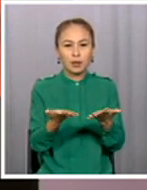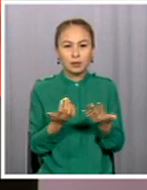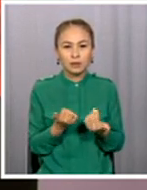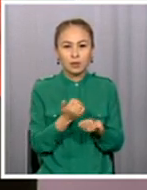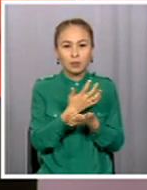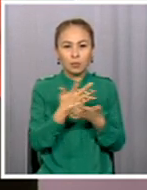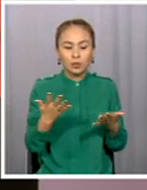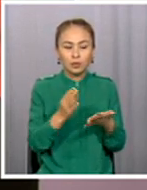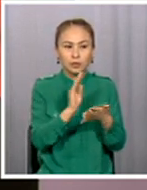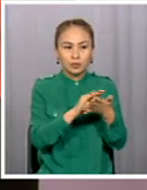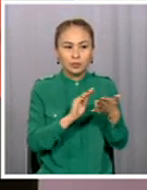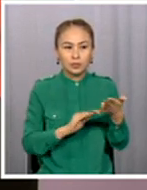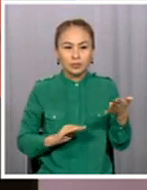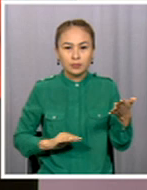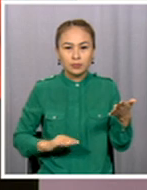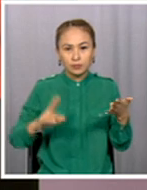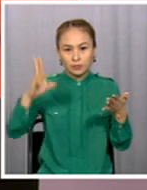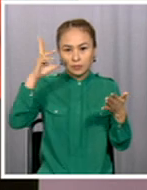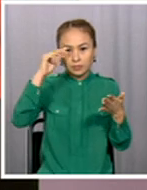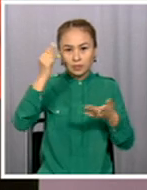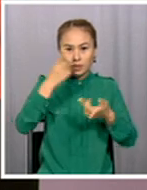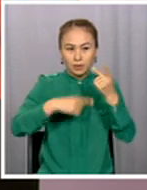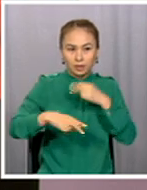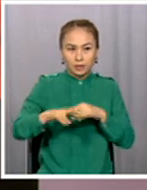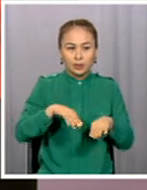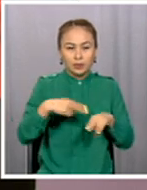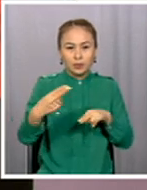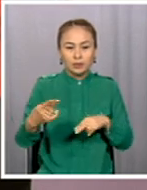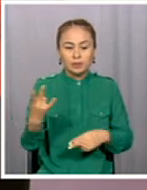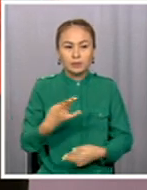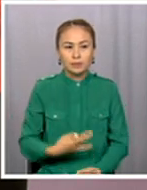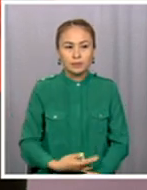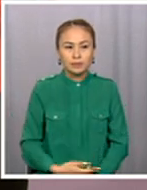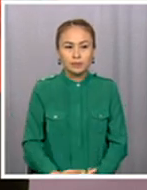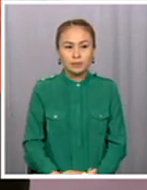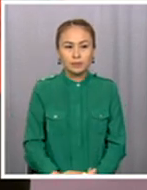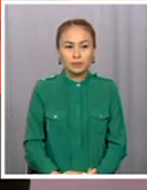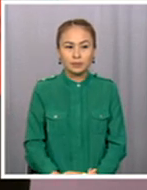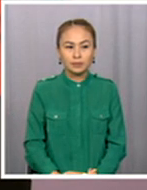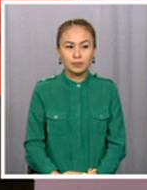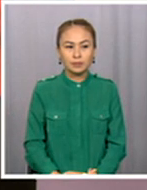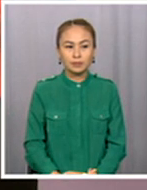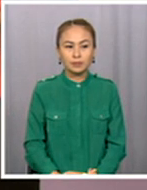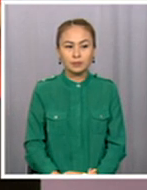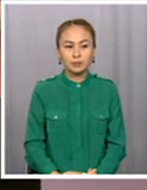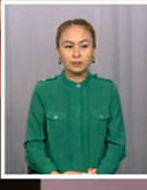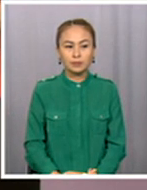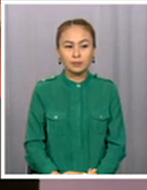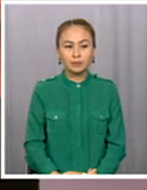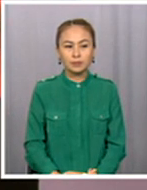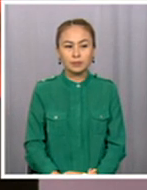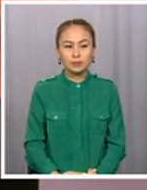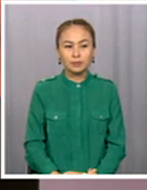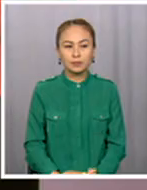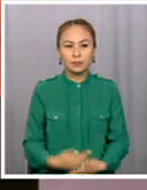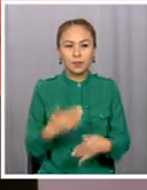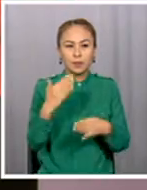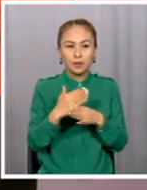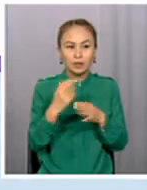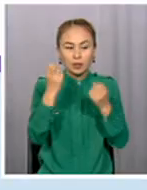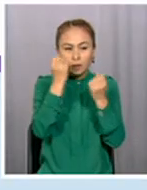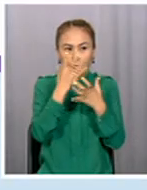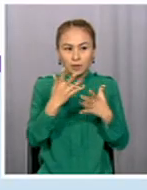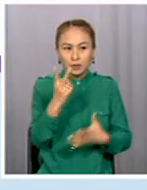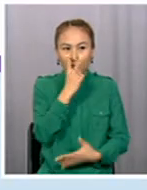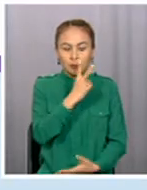басылымдарды белгіленген мерзімде қайтаруға міндетті. Келесі кезекте театр әдебіне